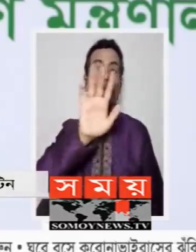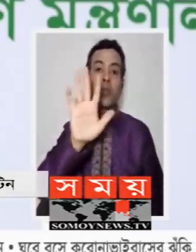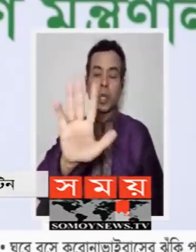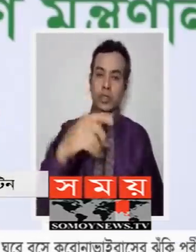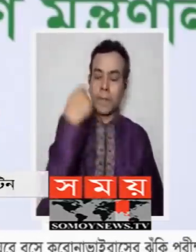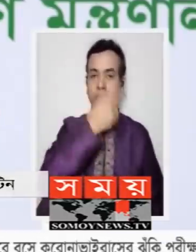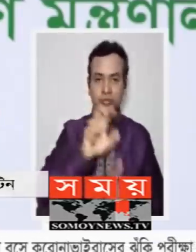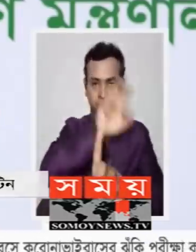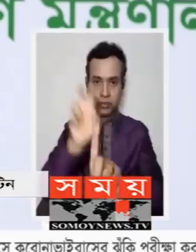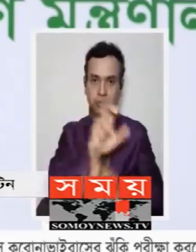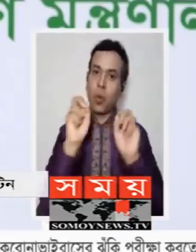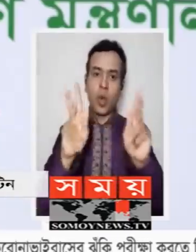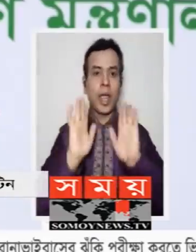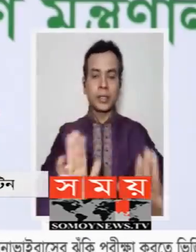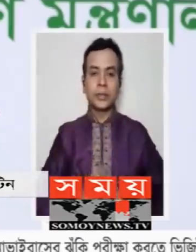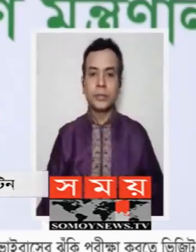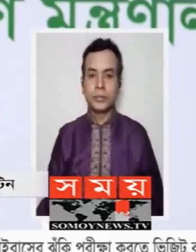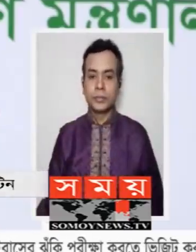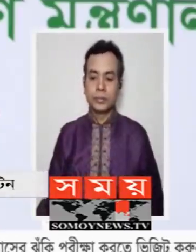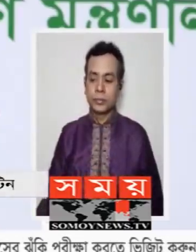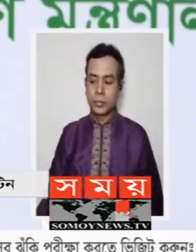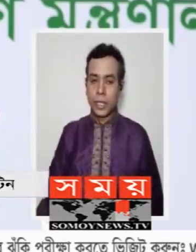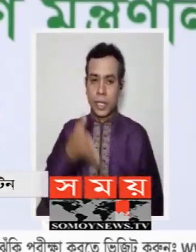সহ সর্বমোট স্ক্রিনিং সংখ্যা